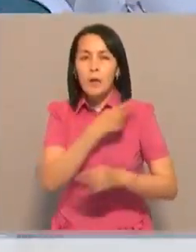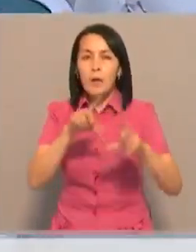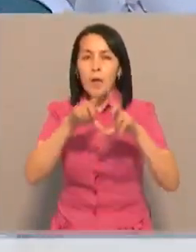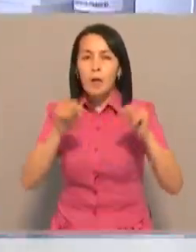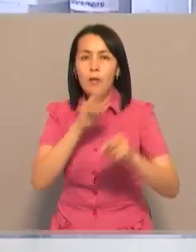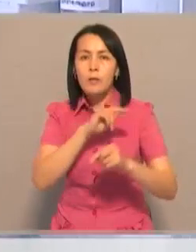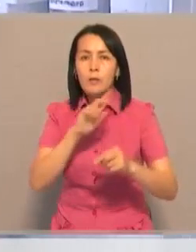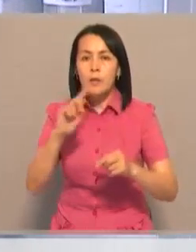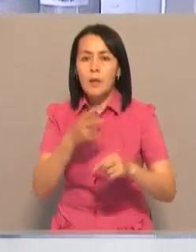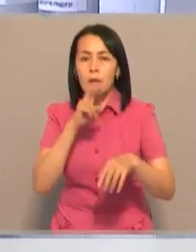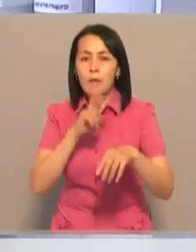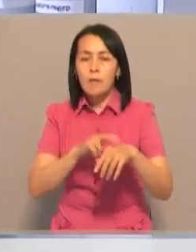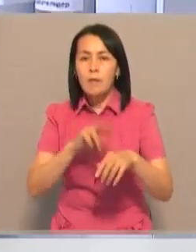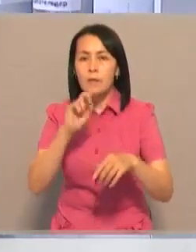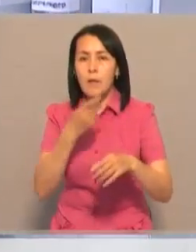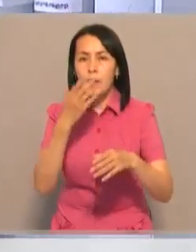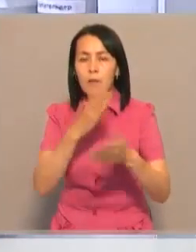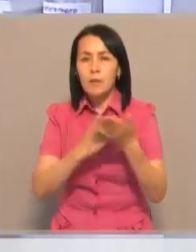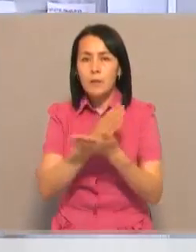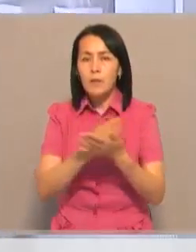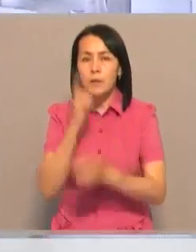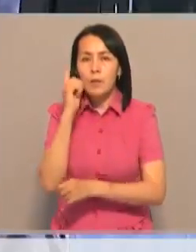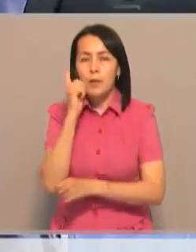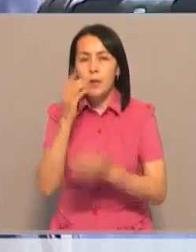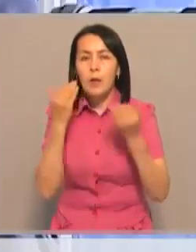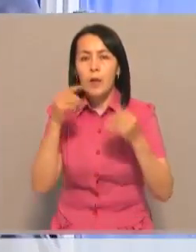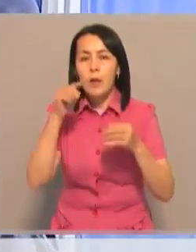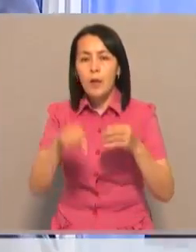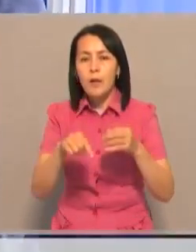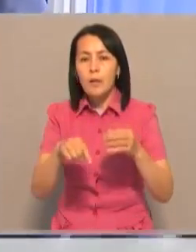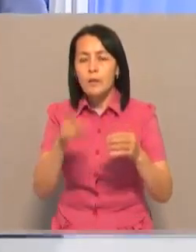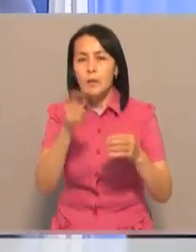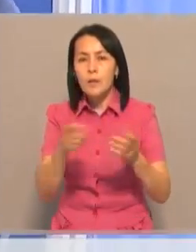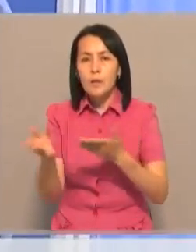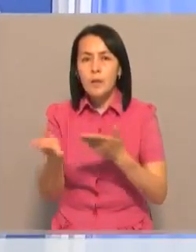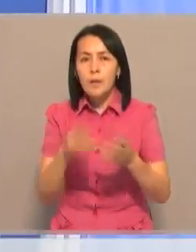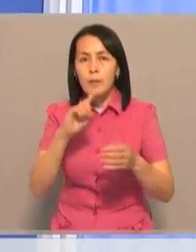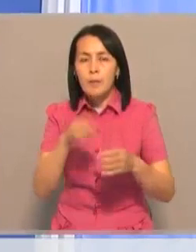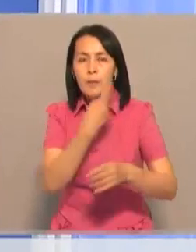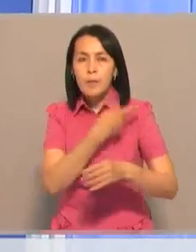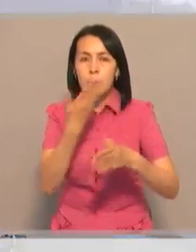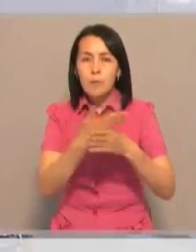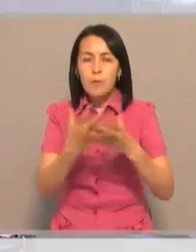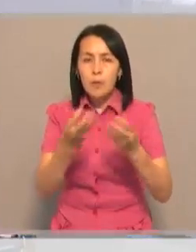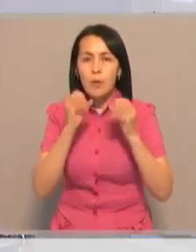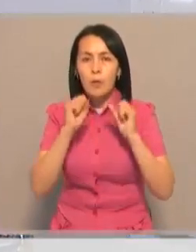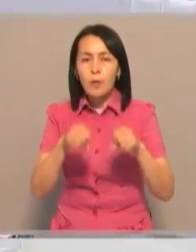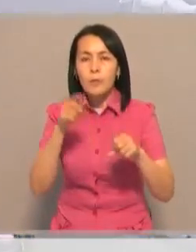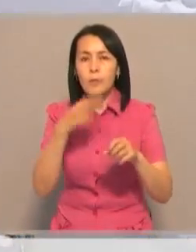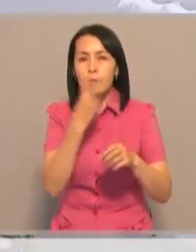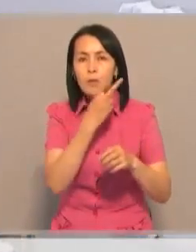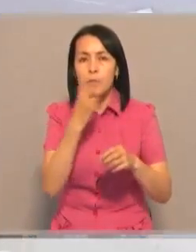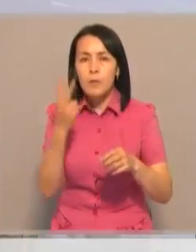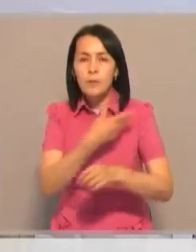пункте работает один фельдшер, один сотрудник и охранник объекта. Здесь пациент может получить первую медицинскую помощь. Также